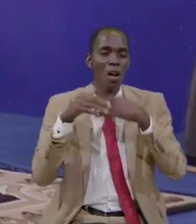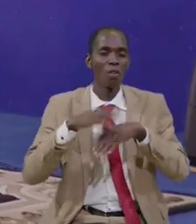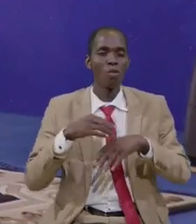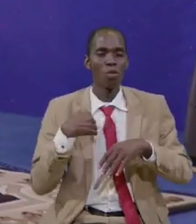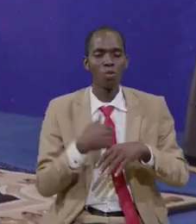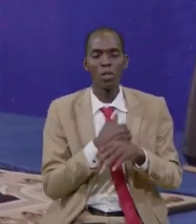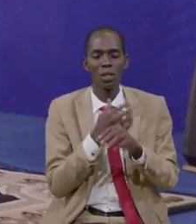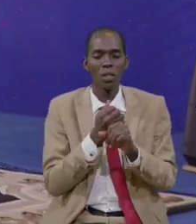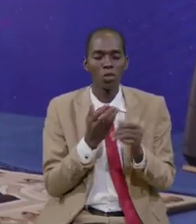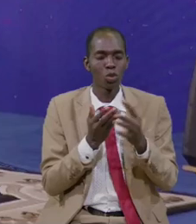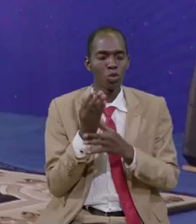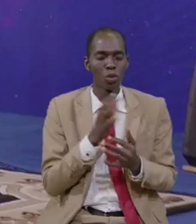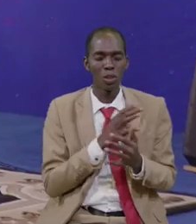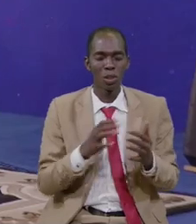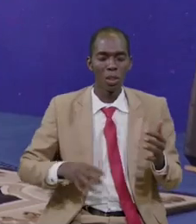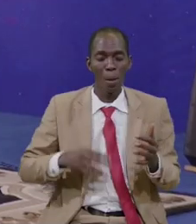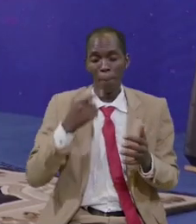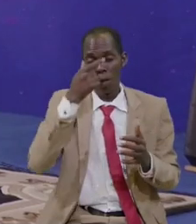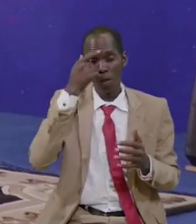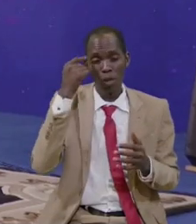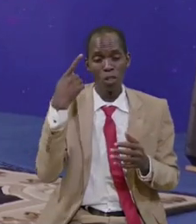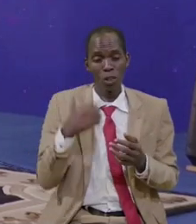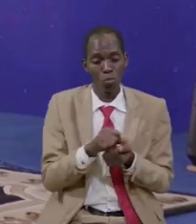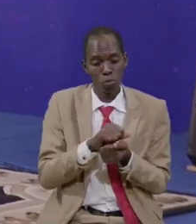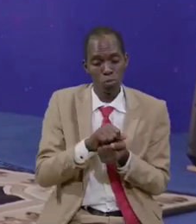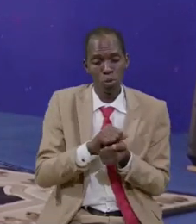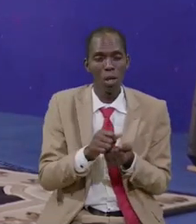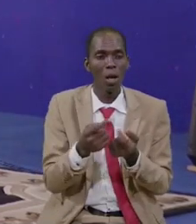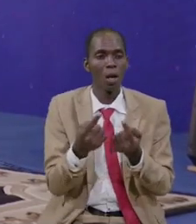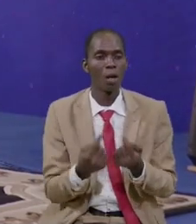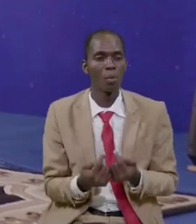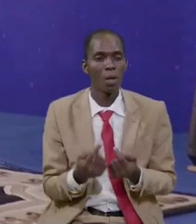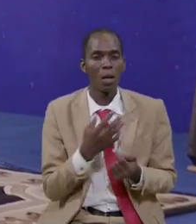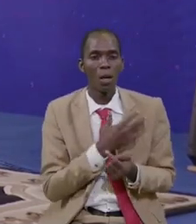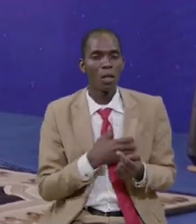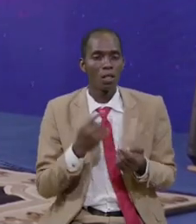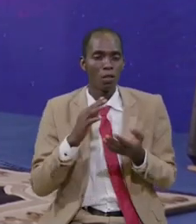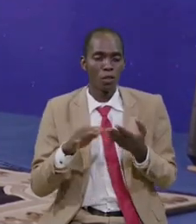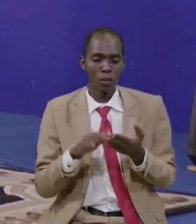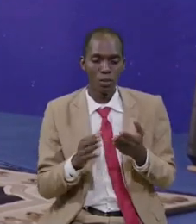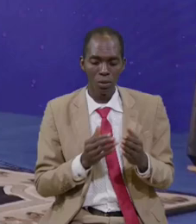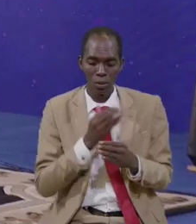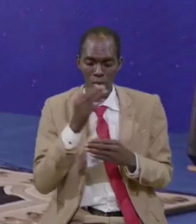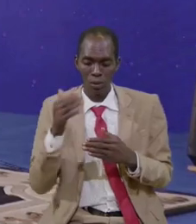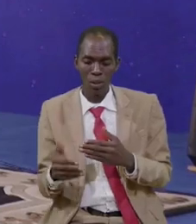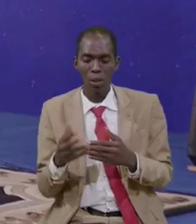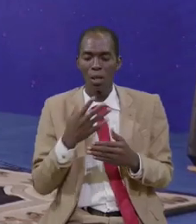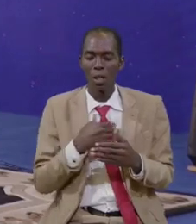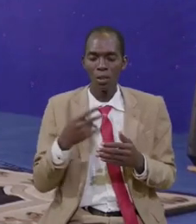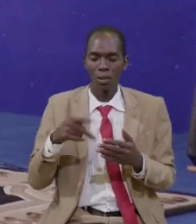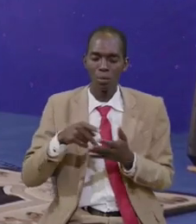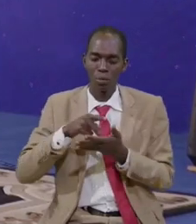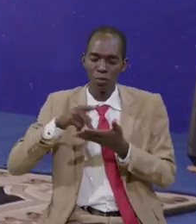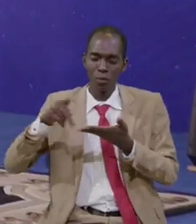Christ. Parce que la purification vient et le pardon vient également. La